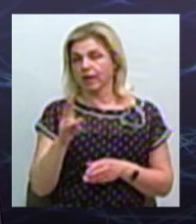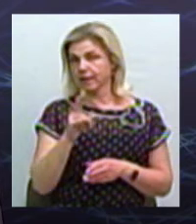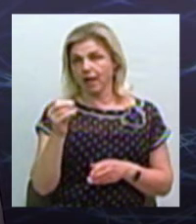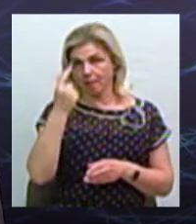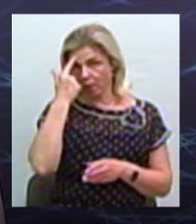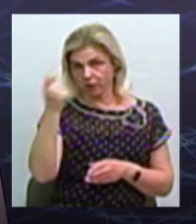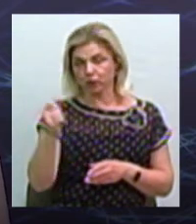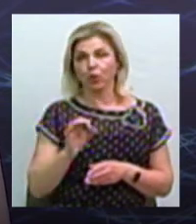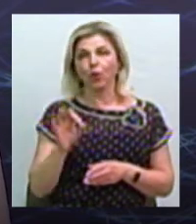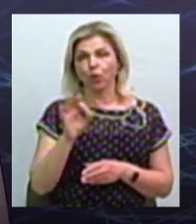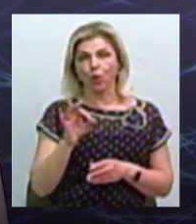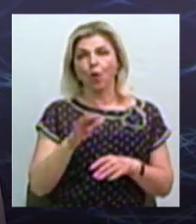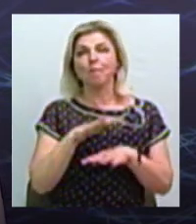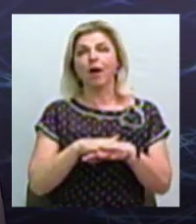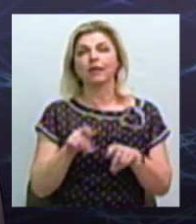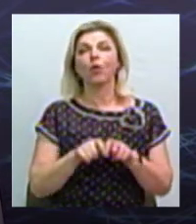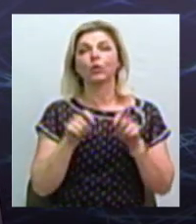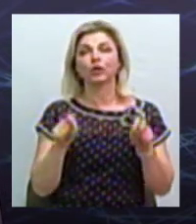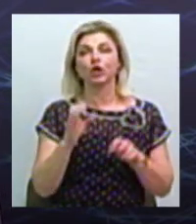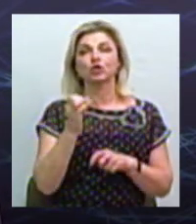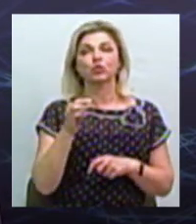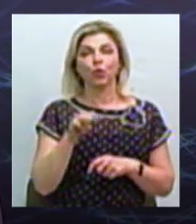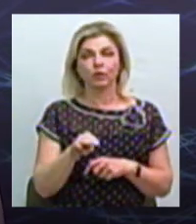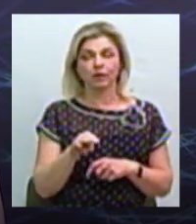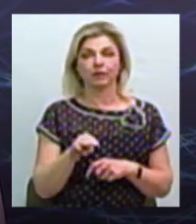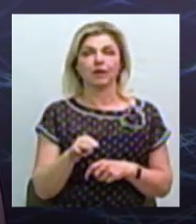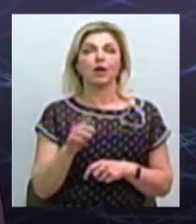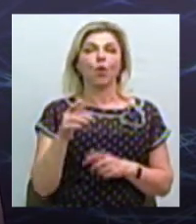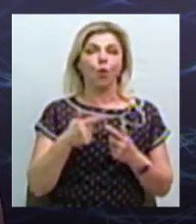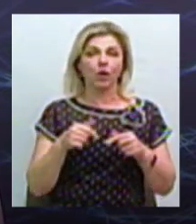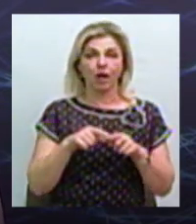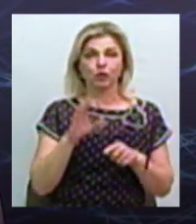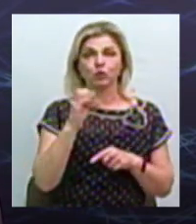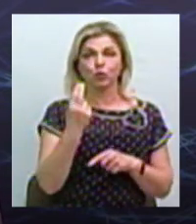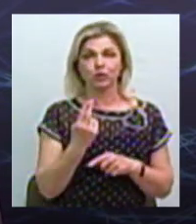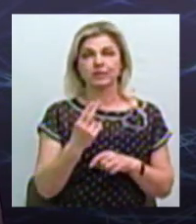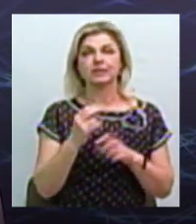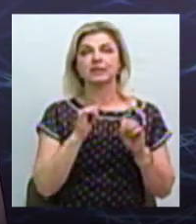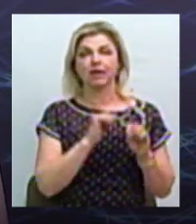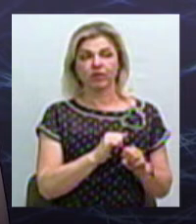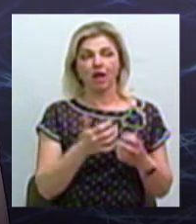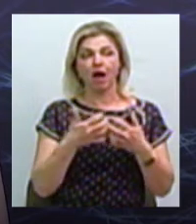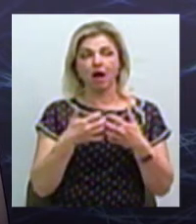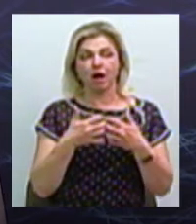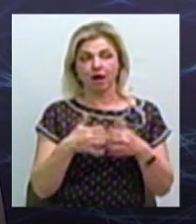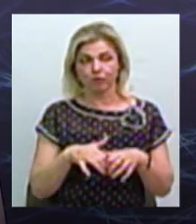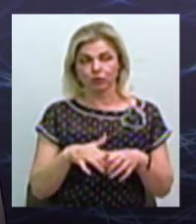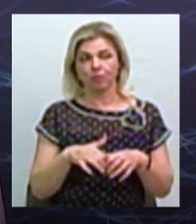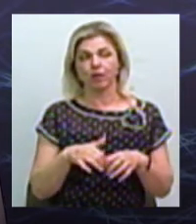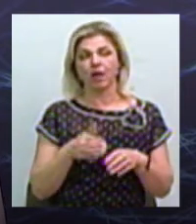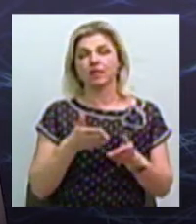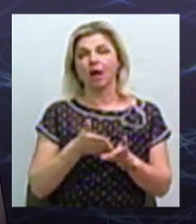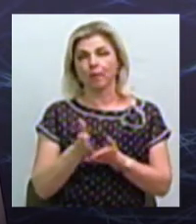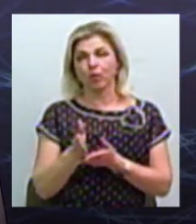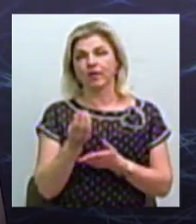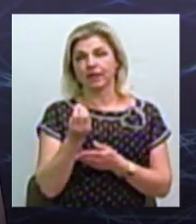повідомлять про банк, в якому вони бажають отримати субсидії, органи соціального захисту населення автоматично